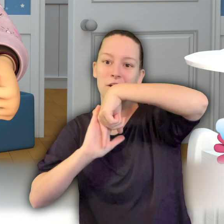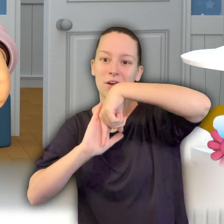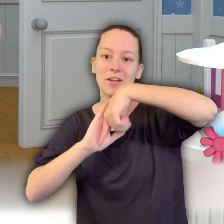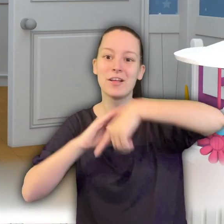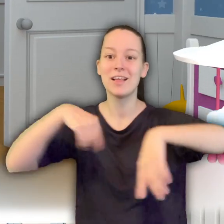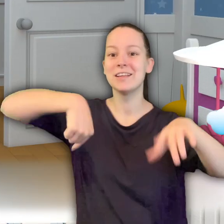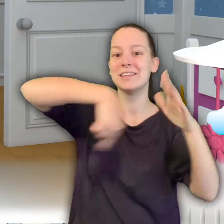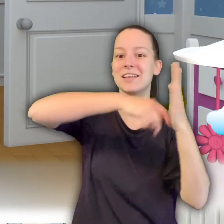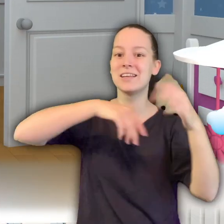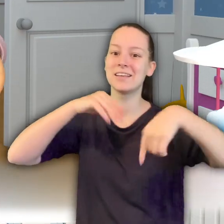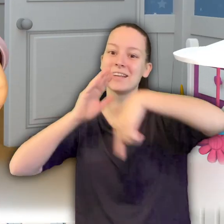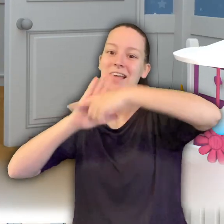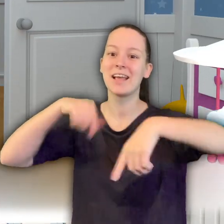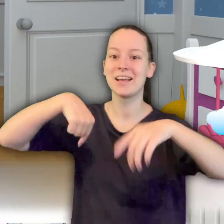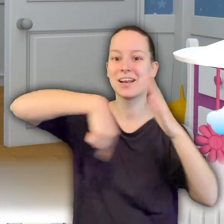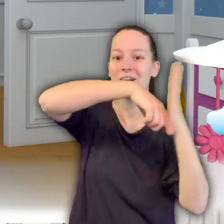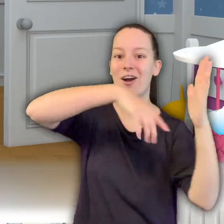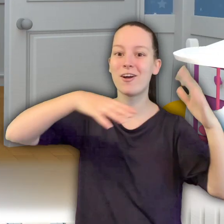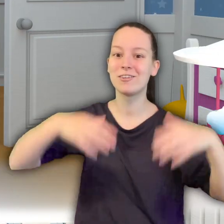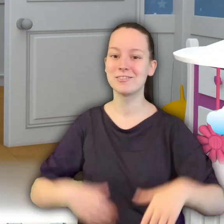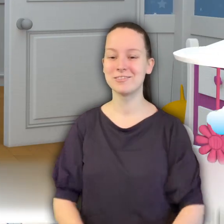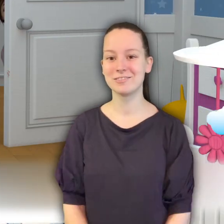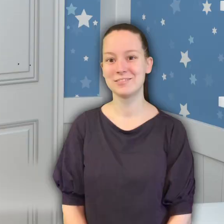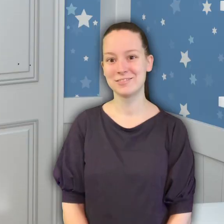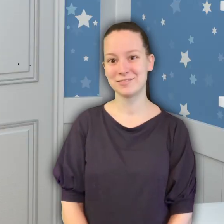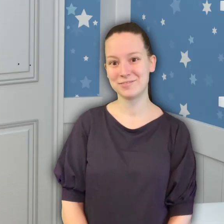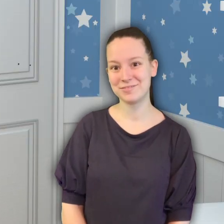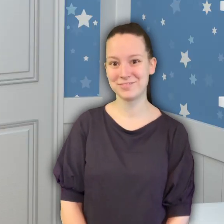DONG DING DANG DONG